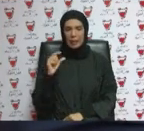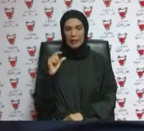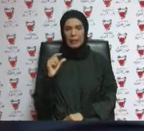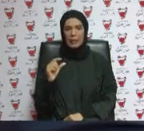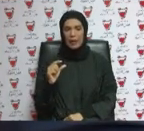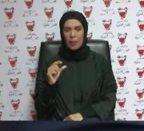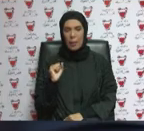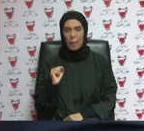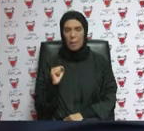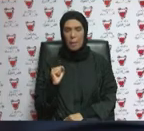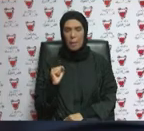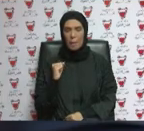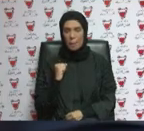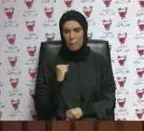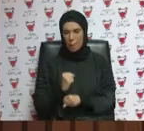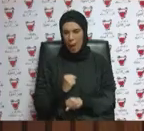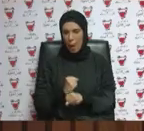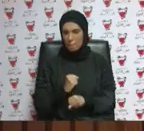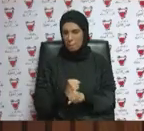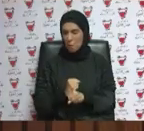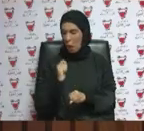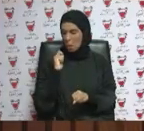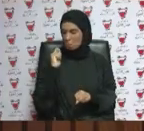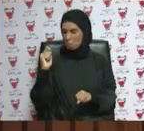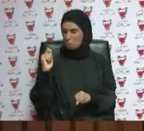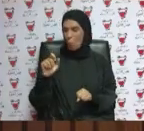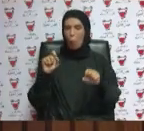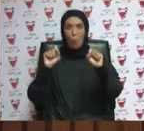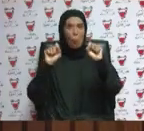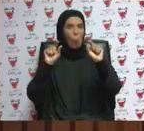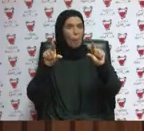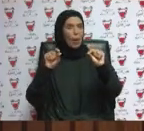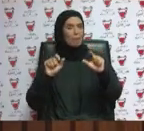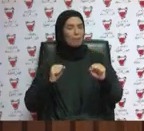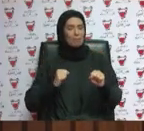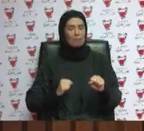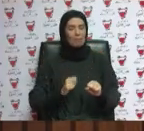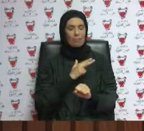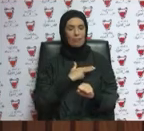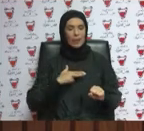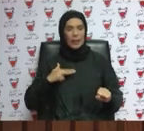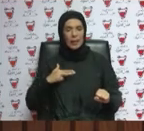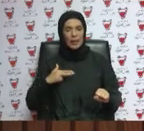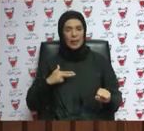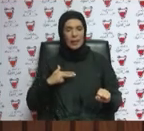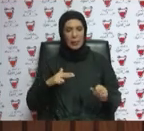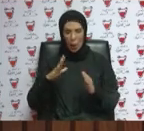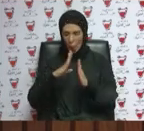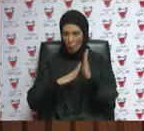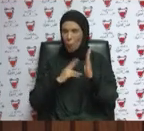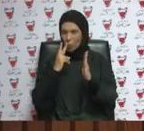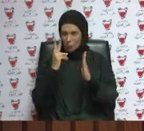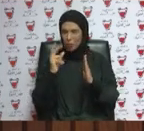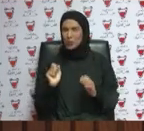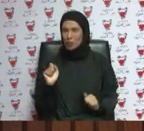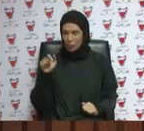أخرى معالي الرئيس، في ظل أداء مشرف للحكومة، في ظل أداء مميز وصل وصلت نتائجه للمواطن لمسها.